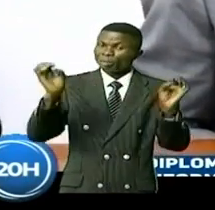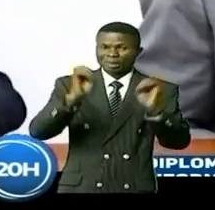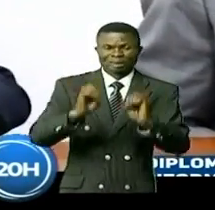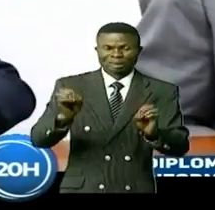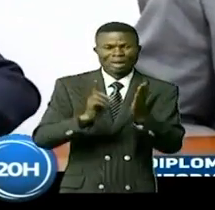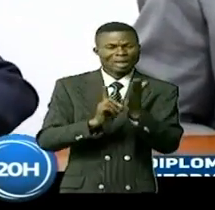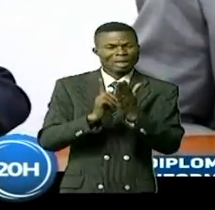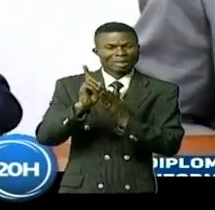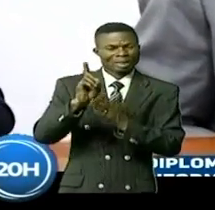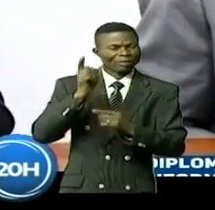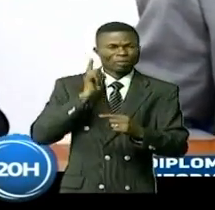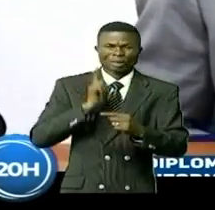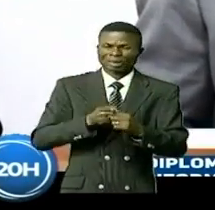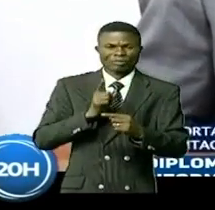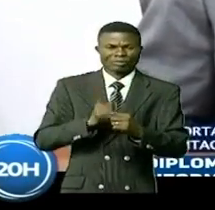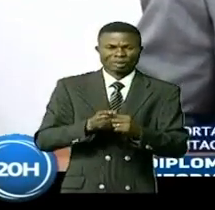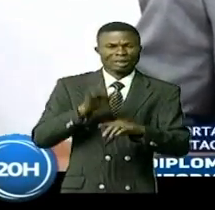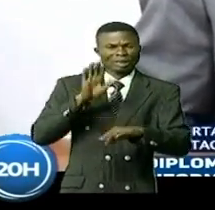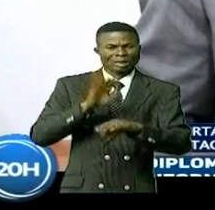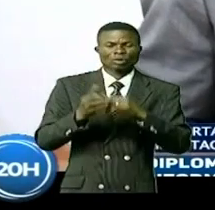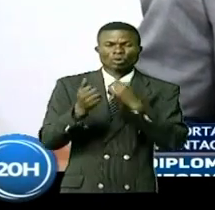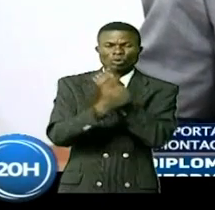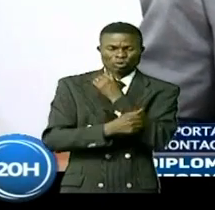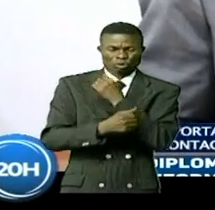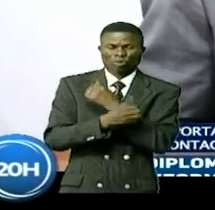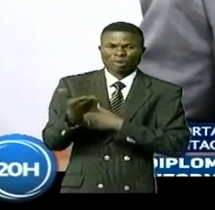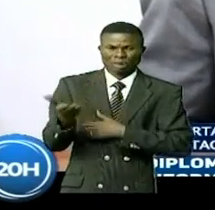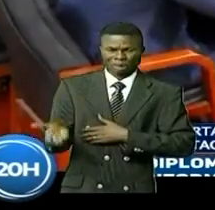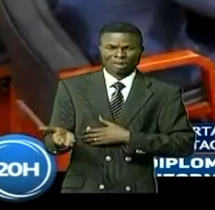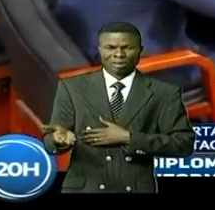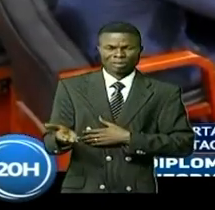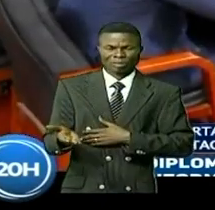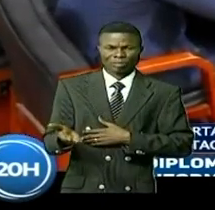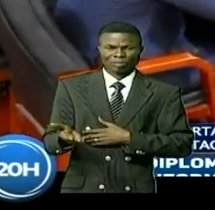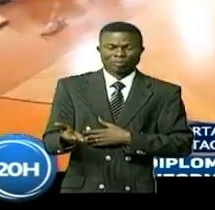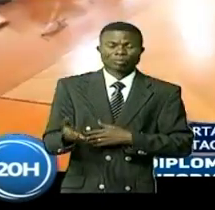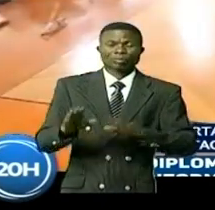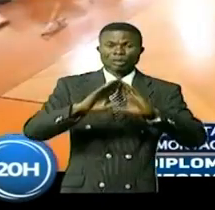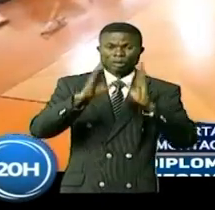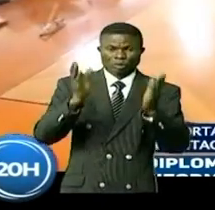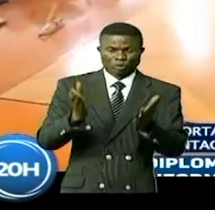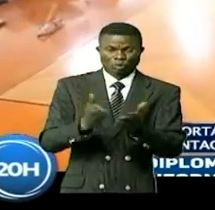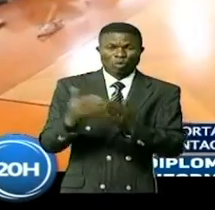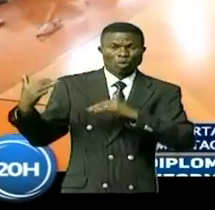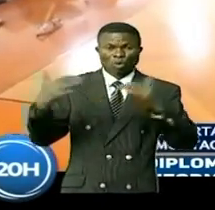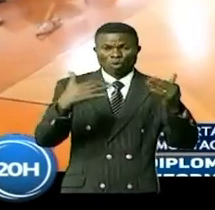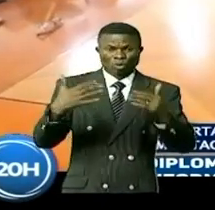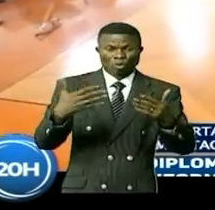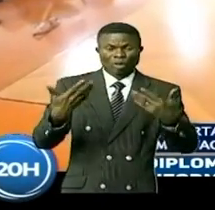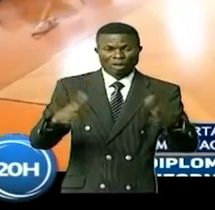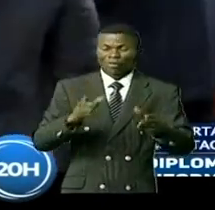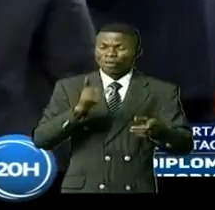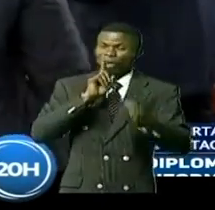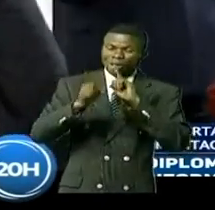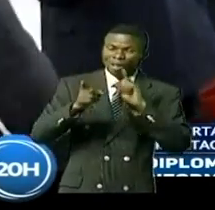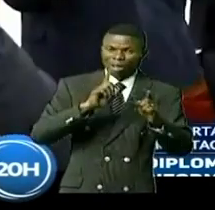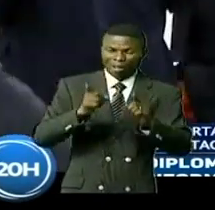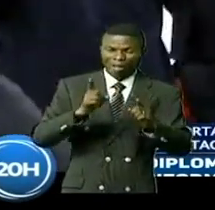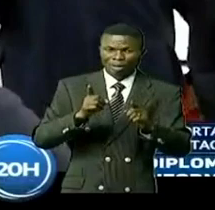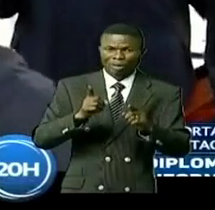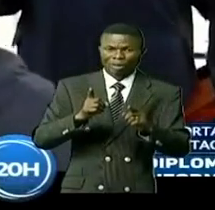pas de paix, on ne peut rien développer. Si toute guerre finit toujours par la négociation, il